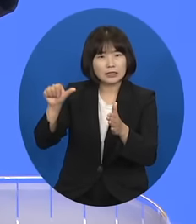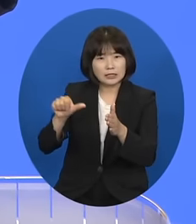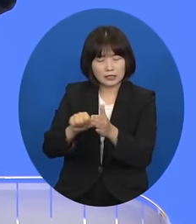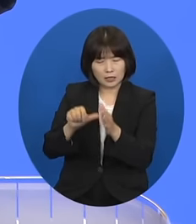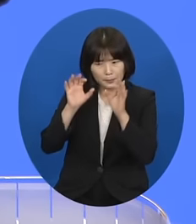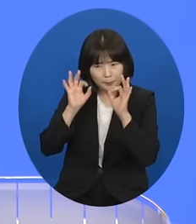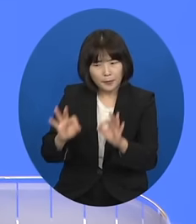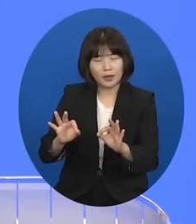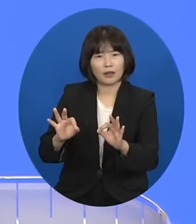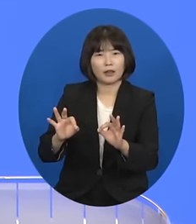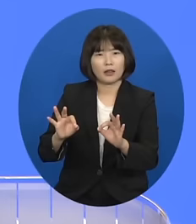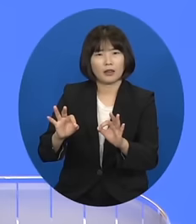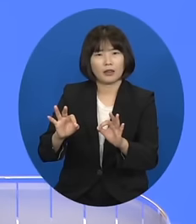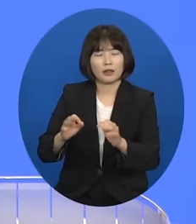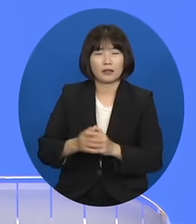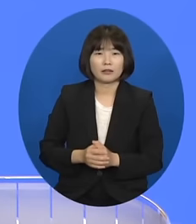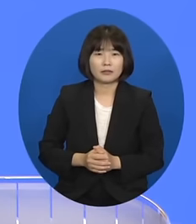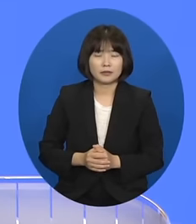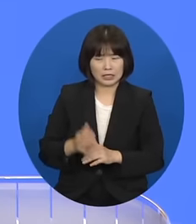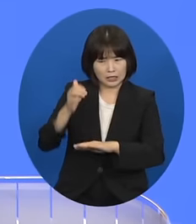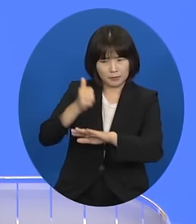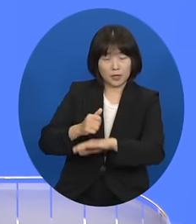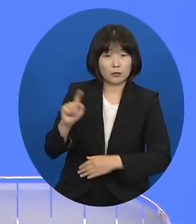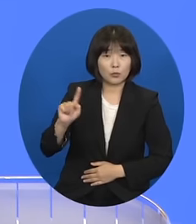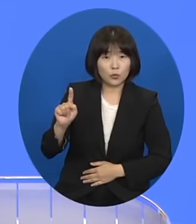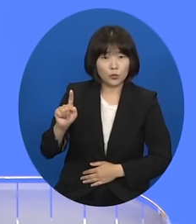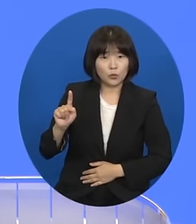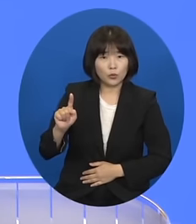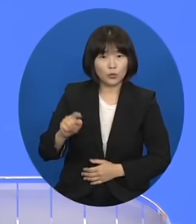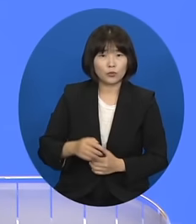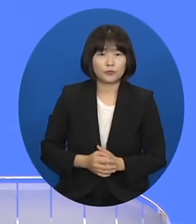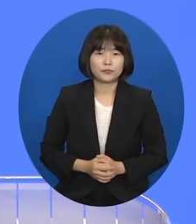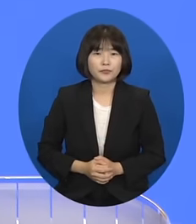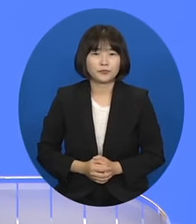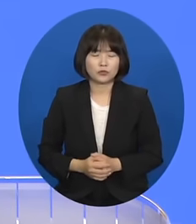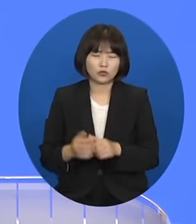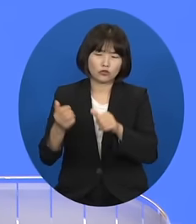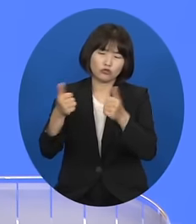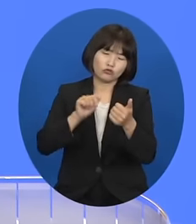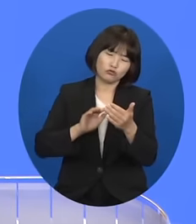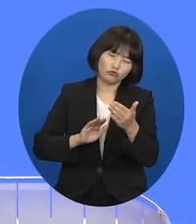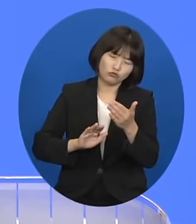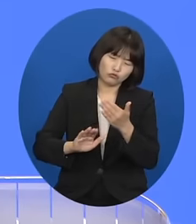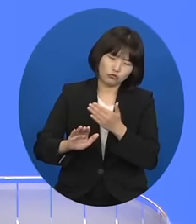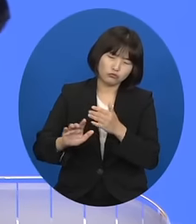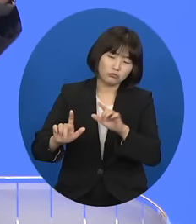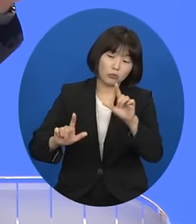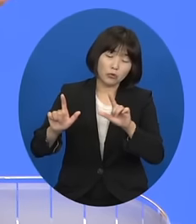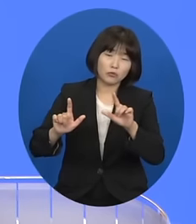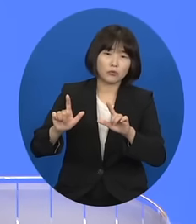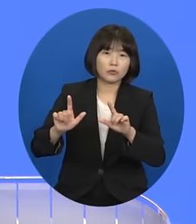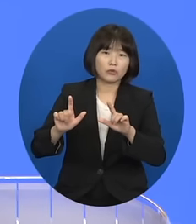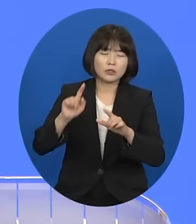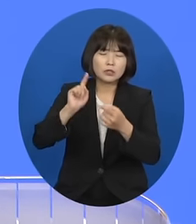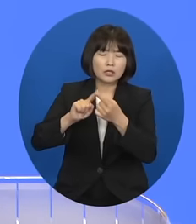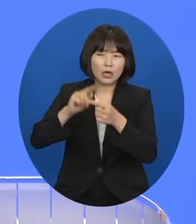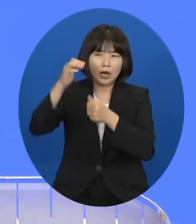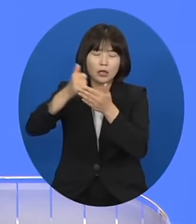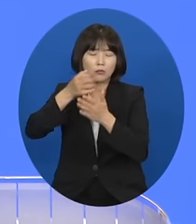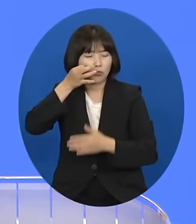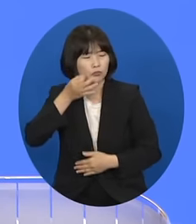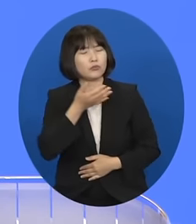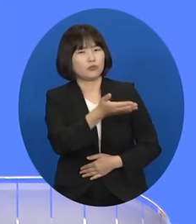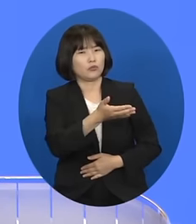거예요. 그 마지막은 인생의 마지막일 수도 있고 죽은 뒤의 모습입니다. 어쨌든 하나님께서 그걸 보여주셨어요. 너